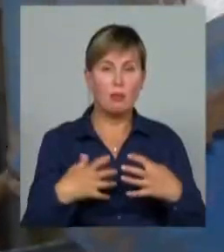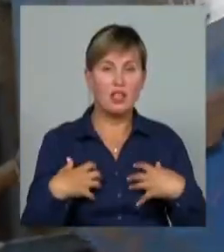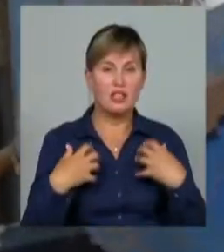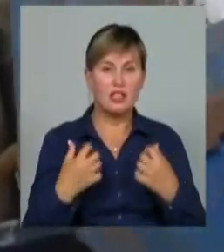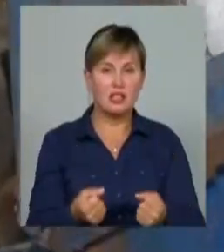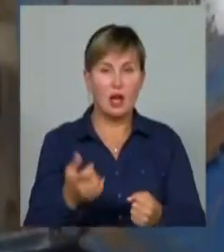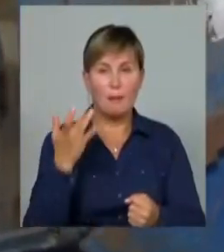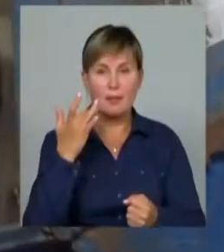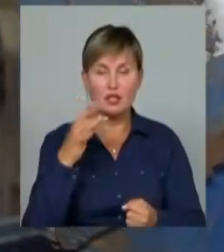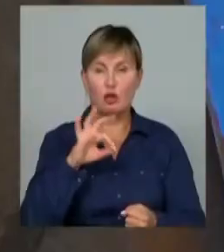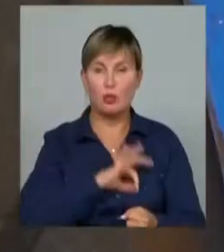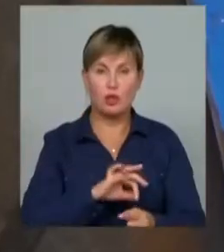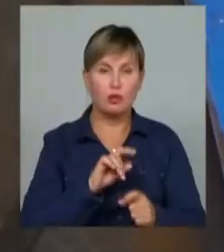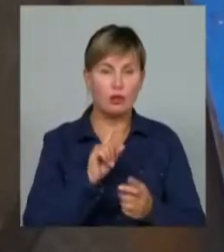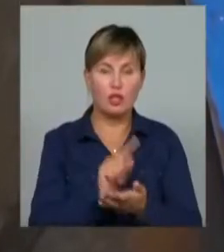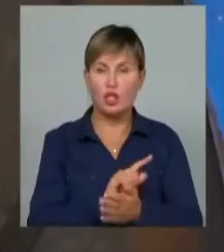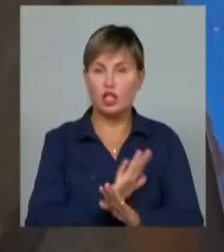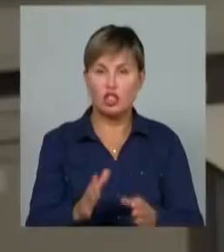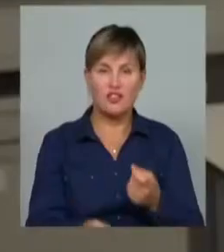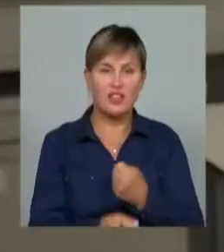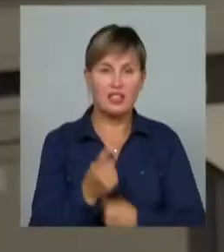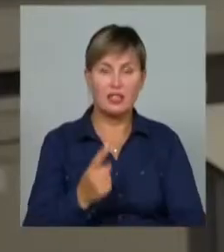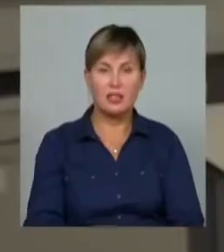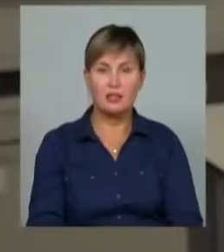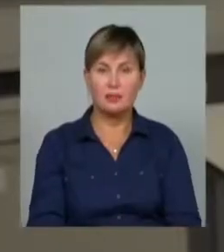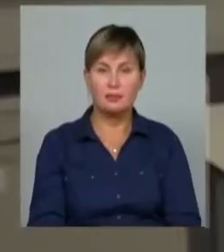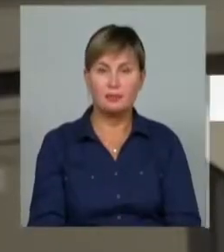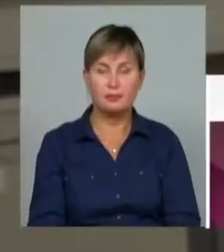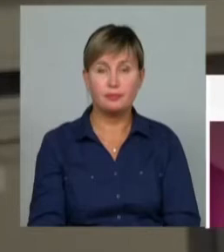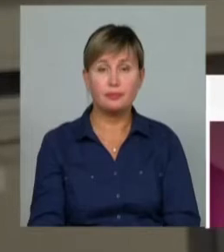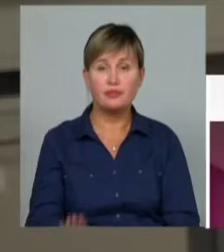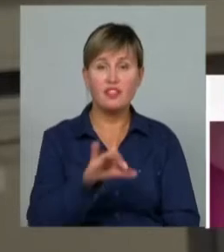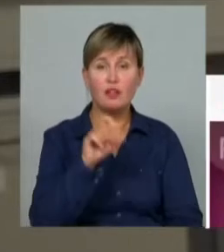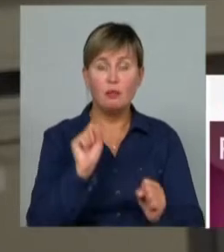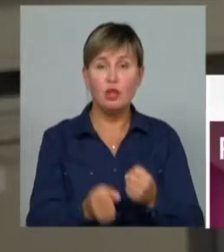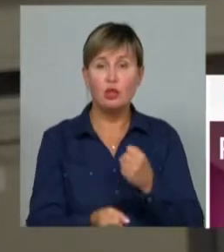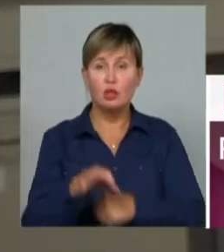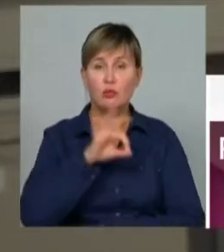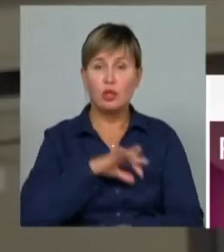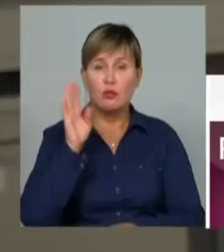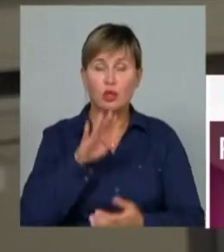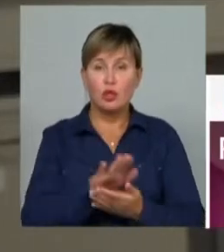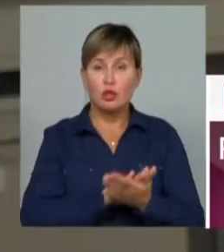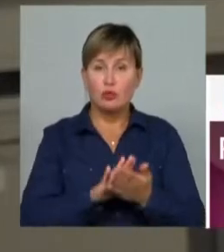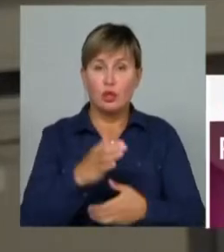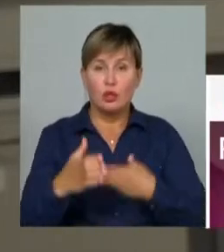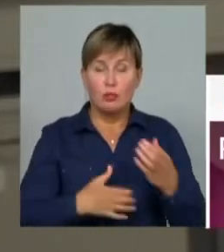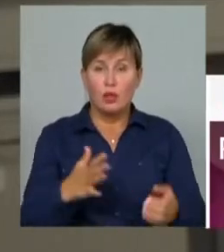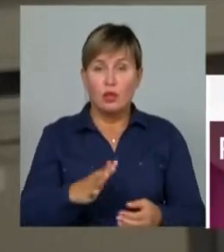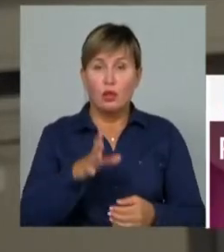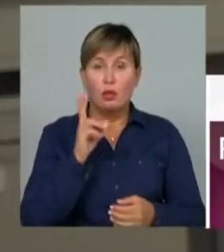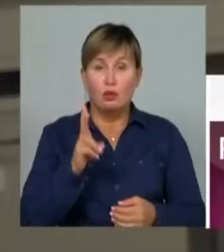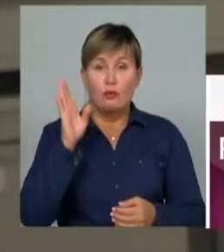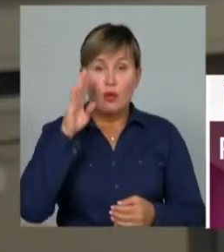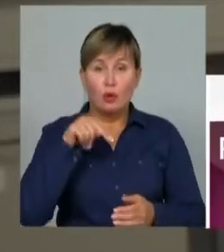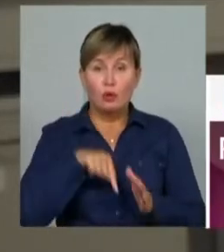ее постоянного употребления не должны возникать. Вы можете использовать воду, ничего не опасаясь, так как ту воду,